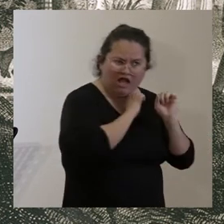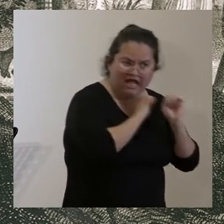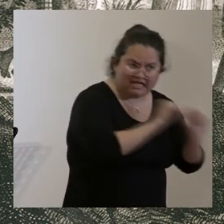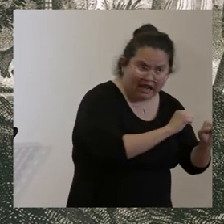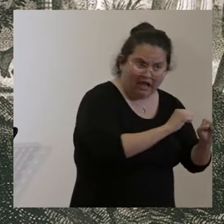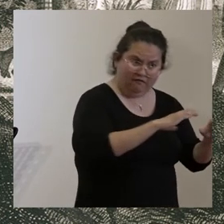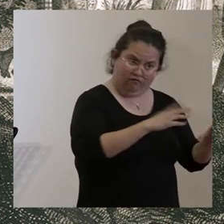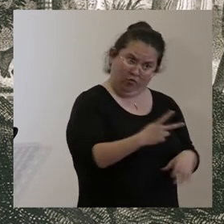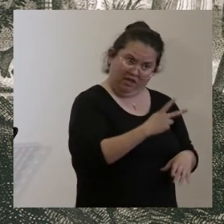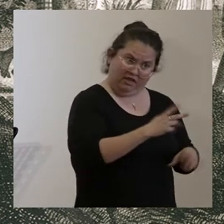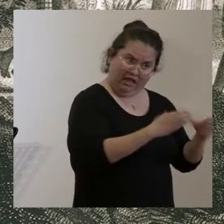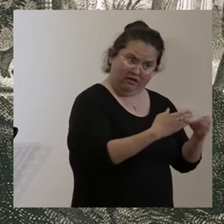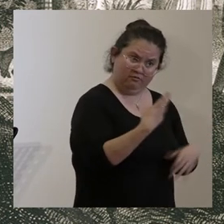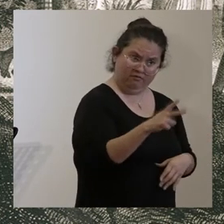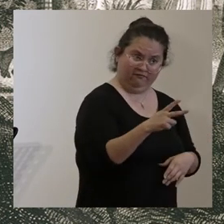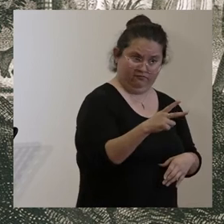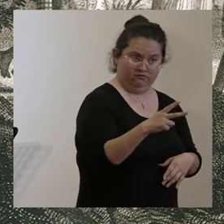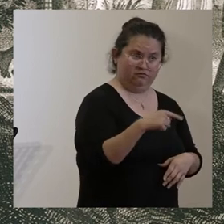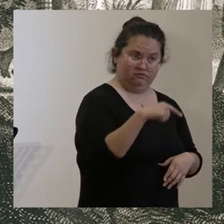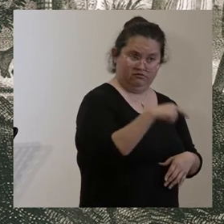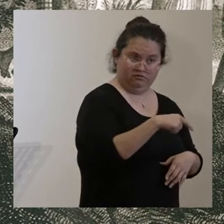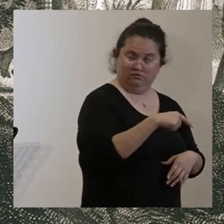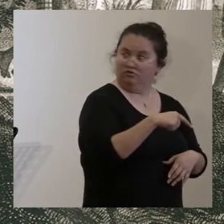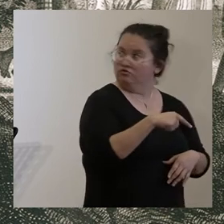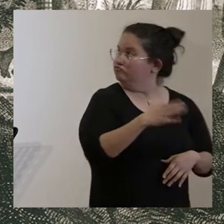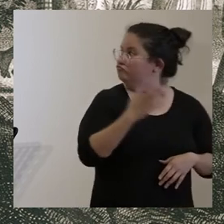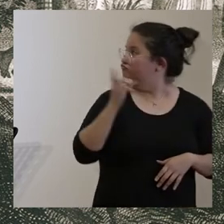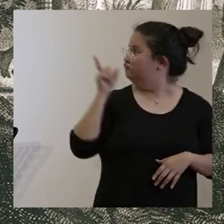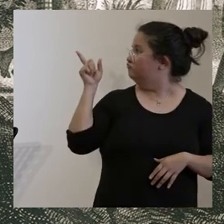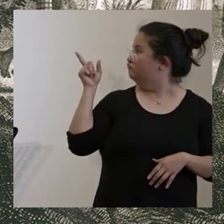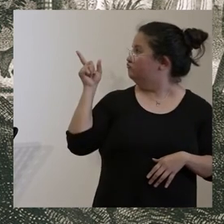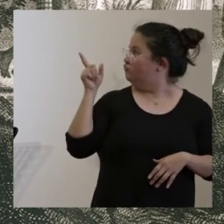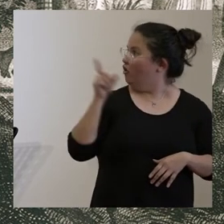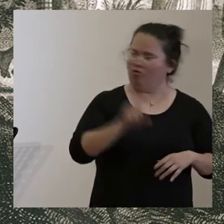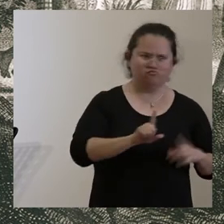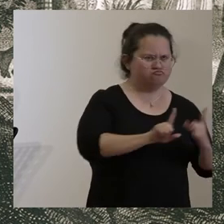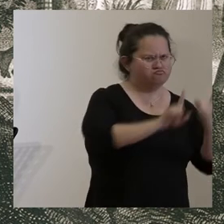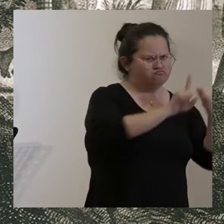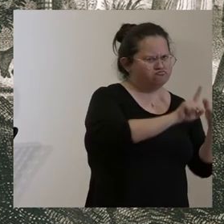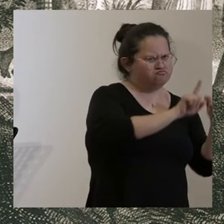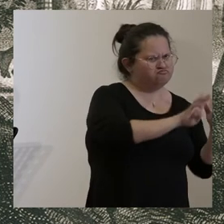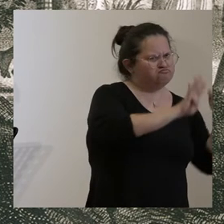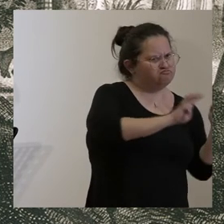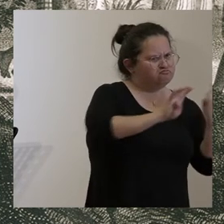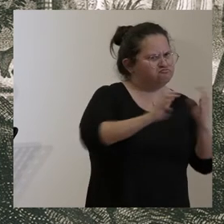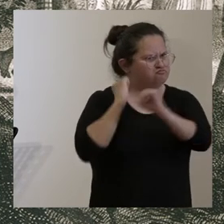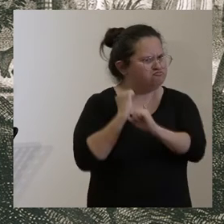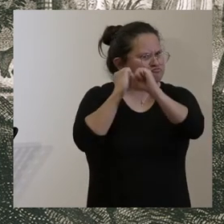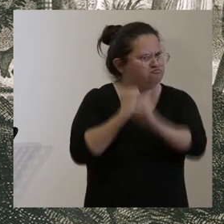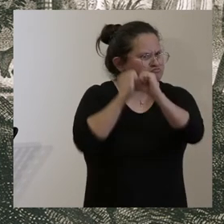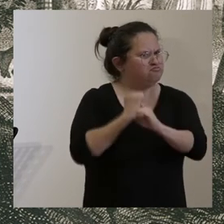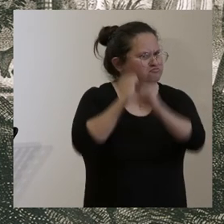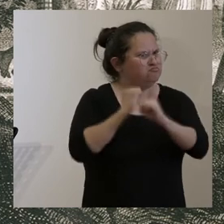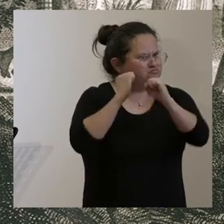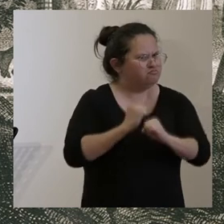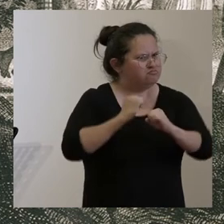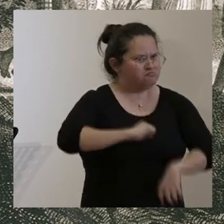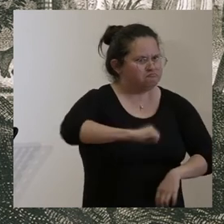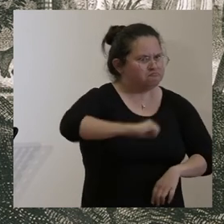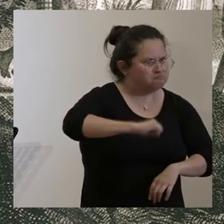Et là, il va à un rythme assez rapide, qui vous est donné par la